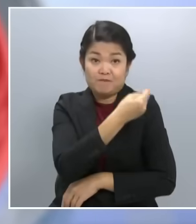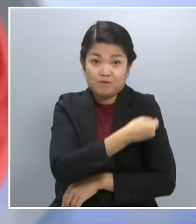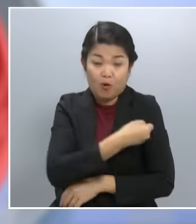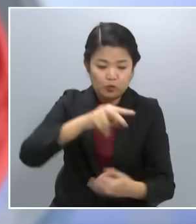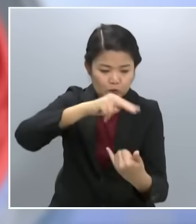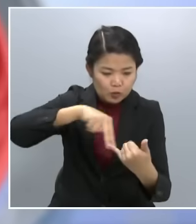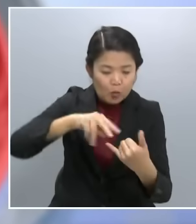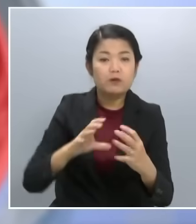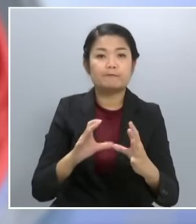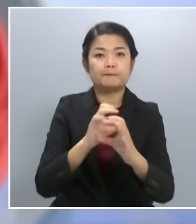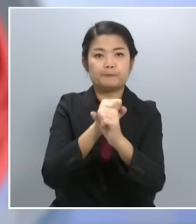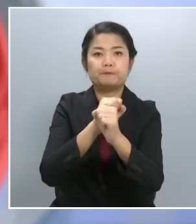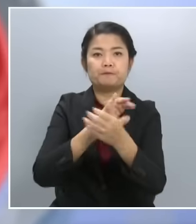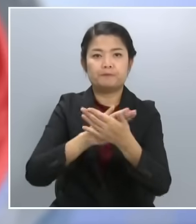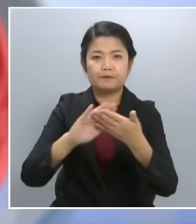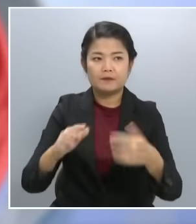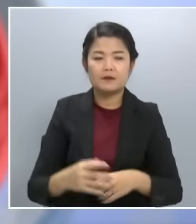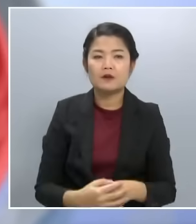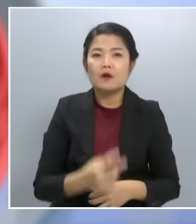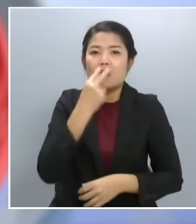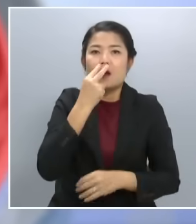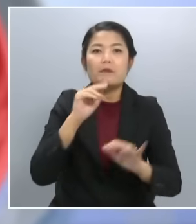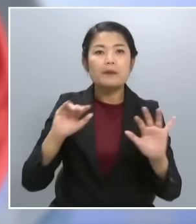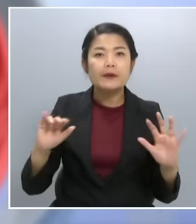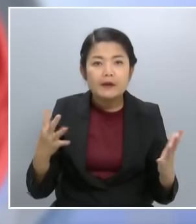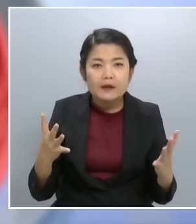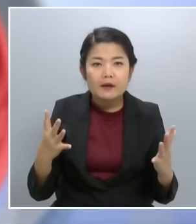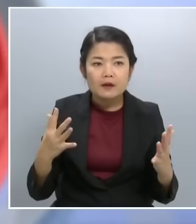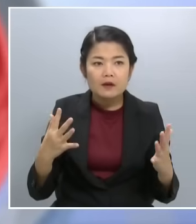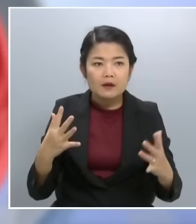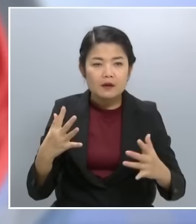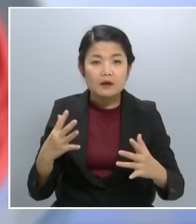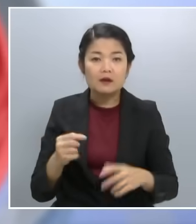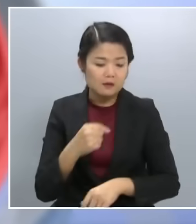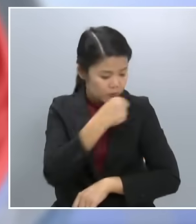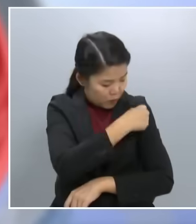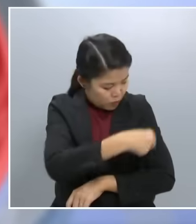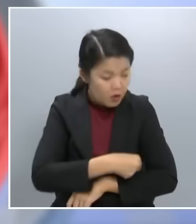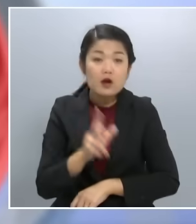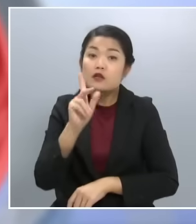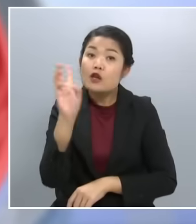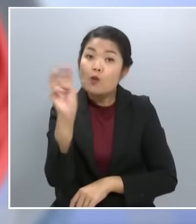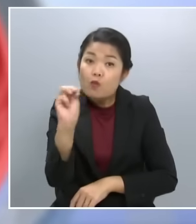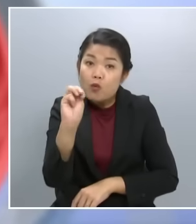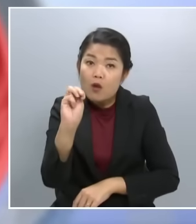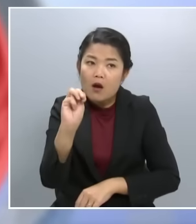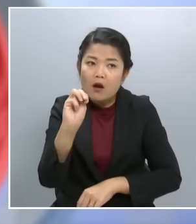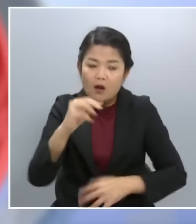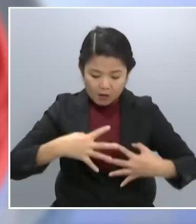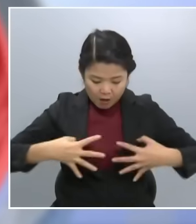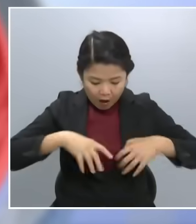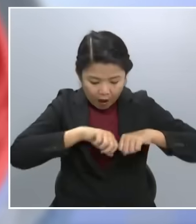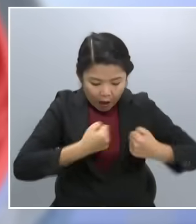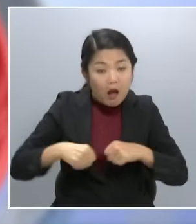นะค่ะคือขาดอากาศหายใจแล้วก็ตามร่างกายมีร่องรอยการถูกทำร้ายนะคะซีกธงหักอยู่หลาย